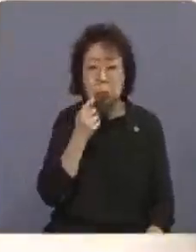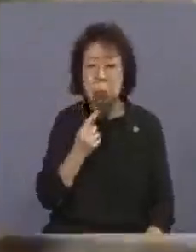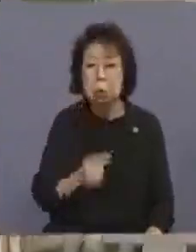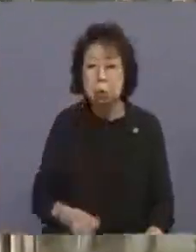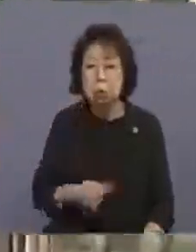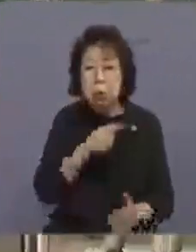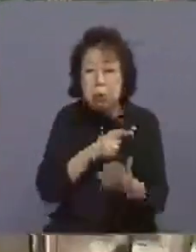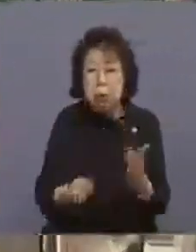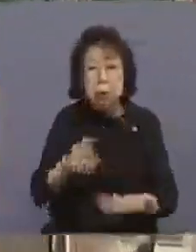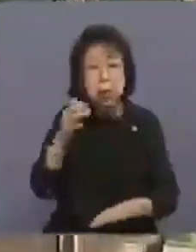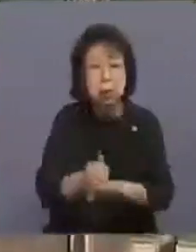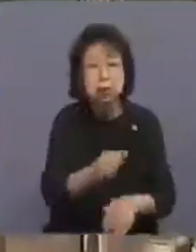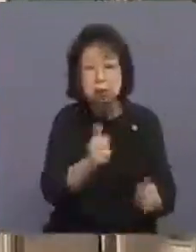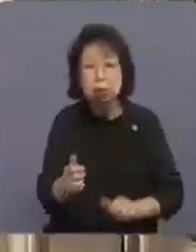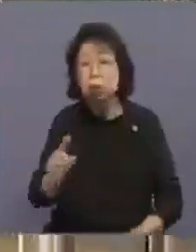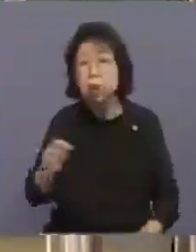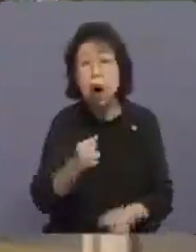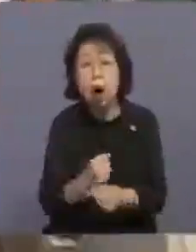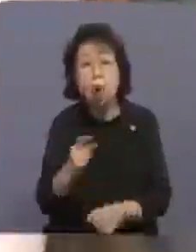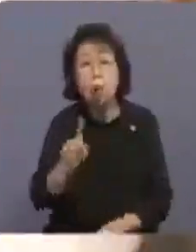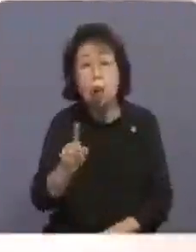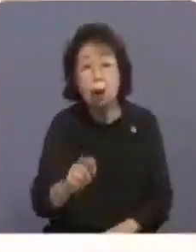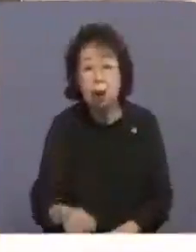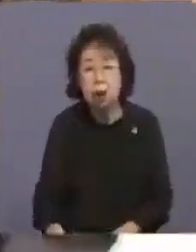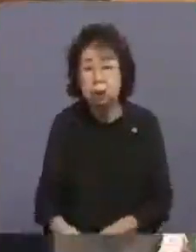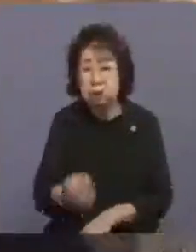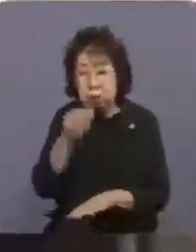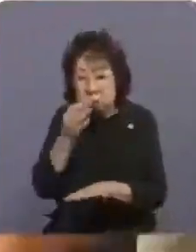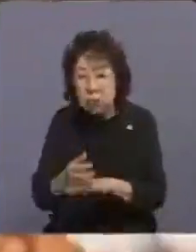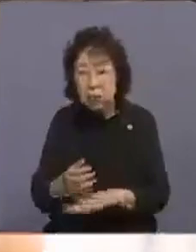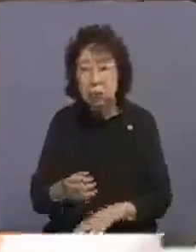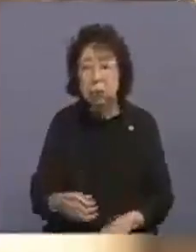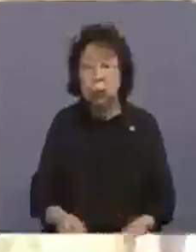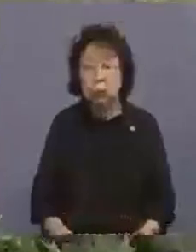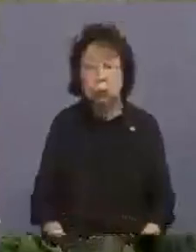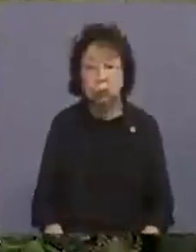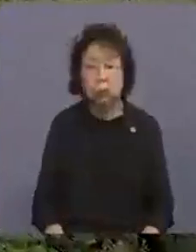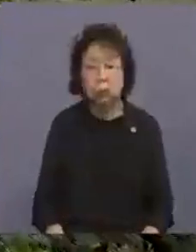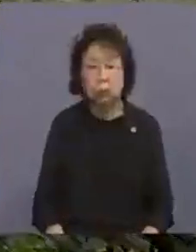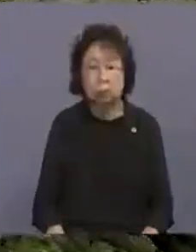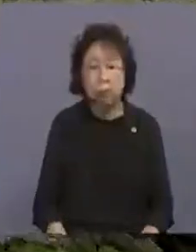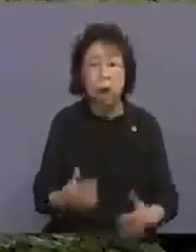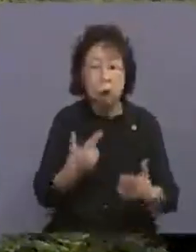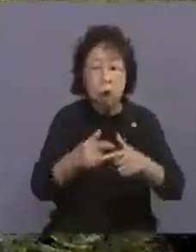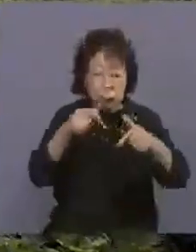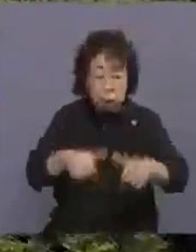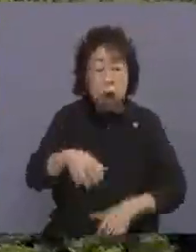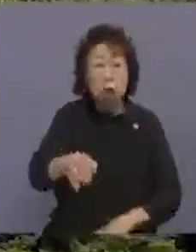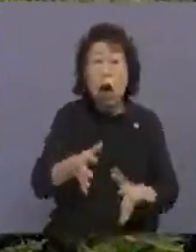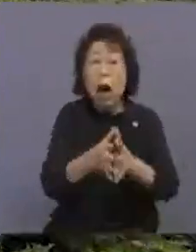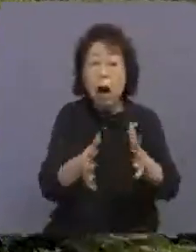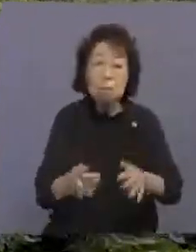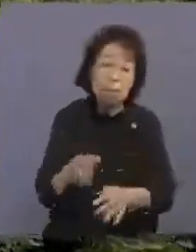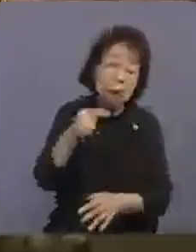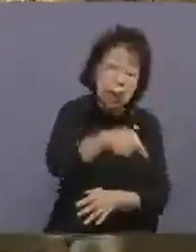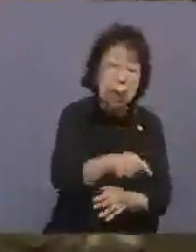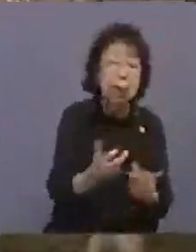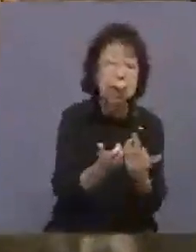피해자 결국 사망했는데요. 하실 말씀 없으십니까? 죄송합니다. 부산 서구의 아파트 뒷산